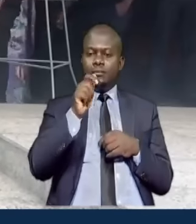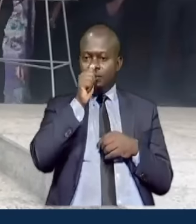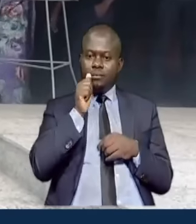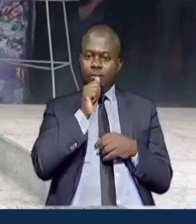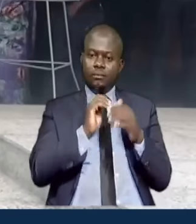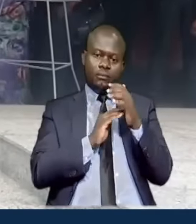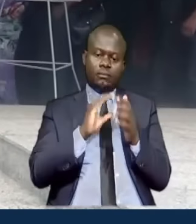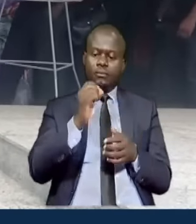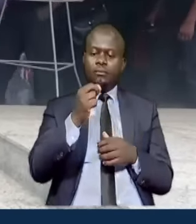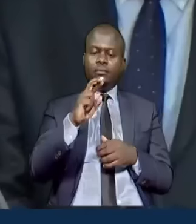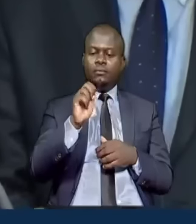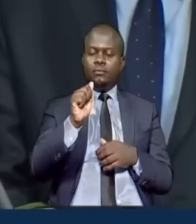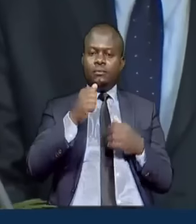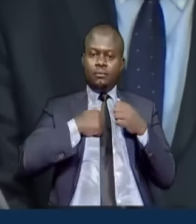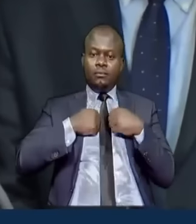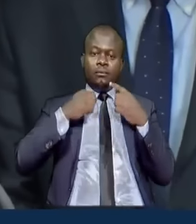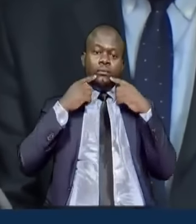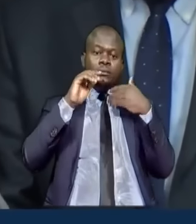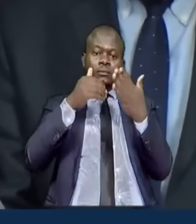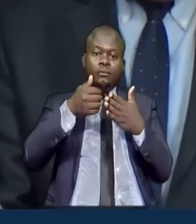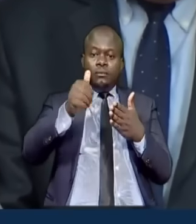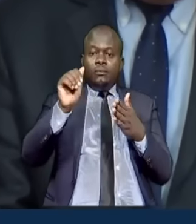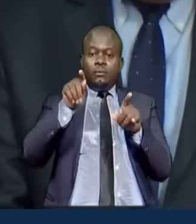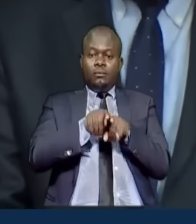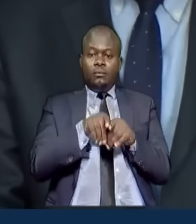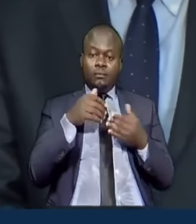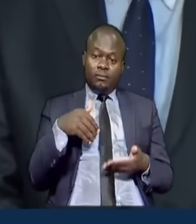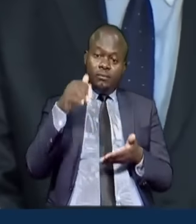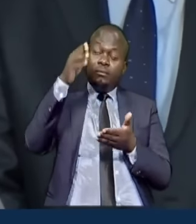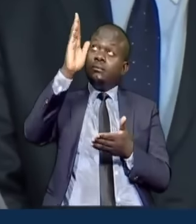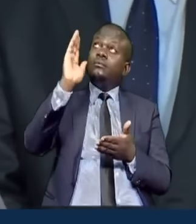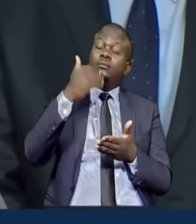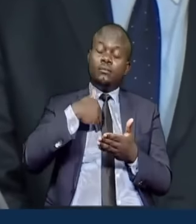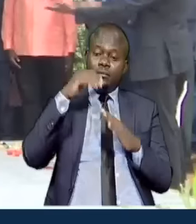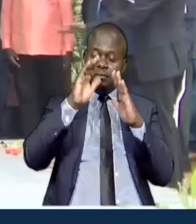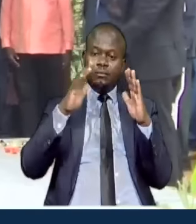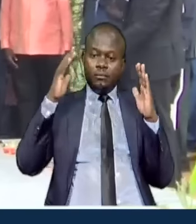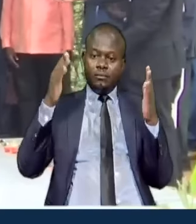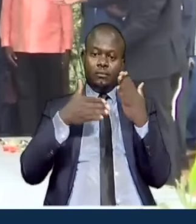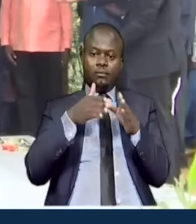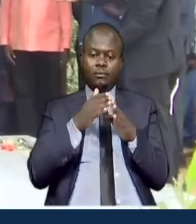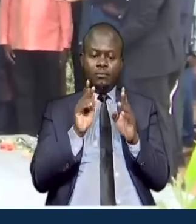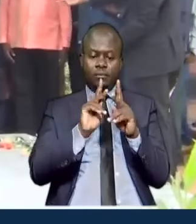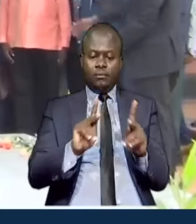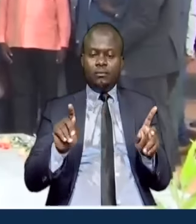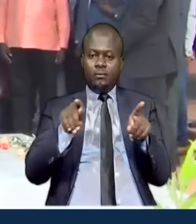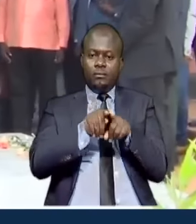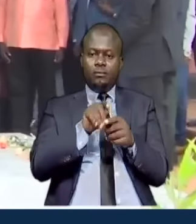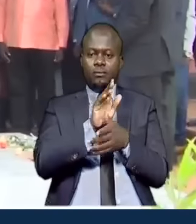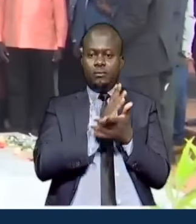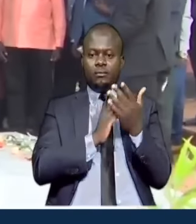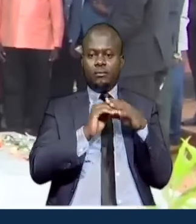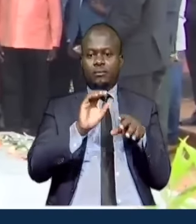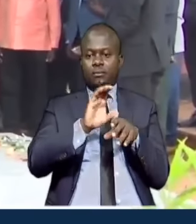mukuru wa Caritas Rwanda yavuze ko nk'abihaye Imana bafite uruhare runini mu kubaka amahoro nk'uko namwe mu